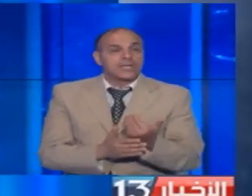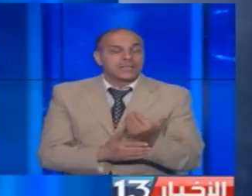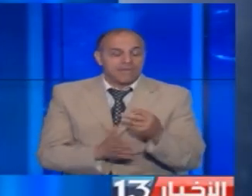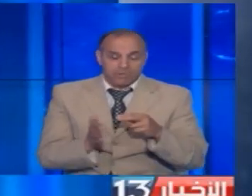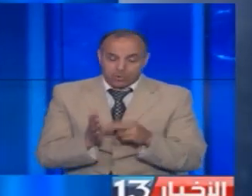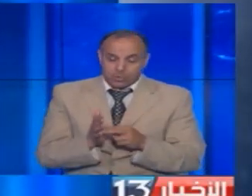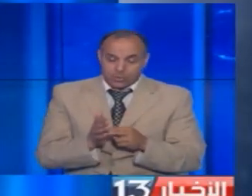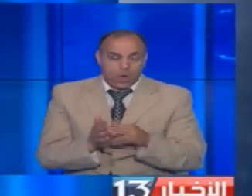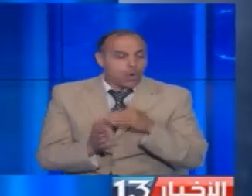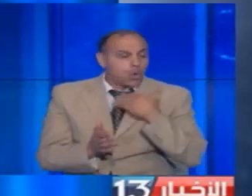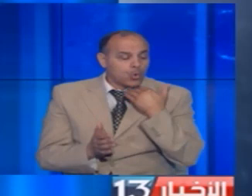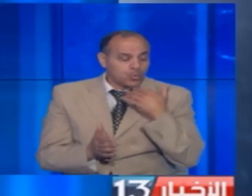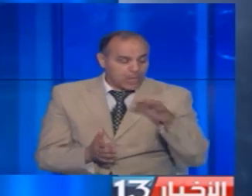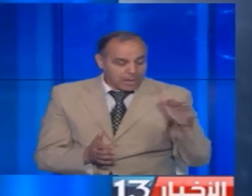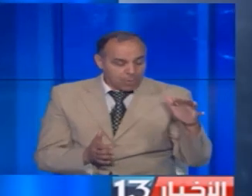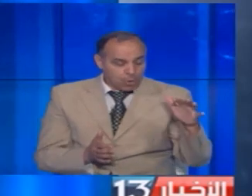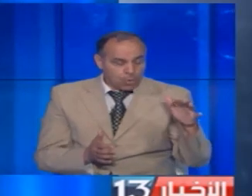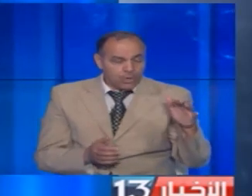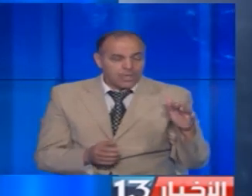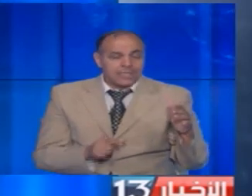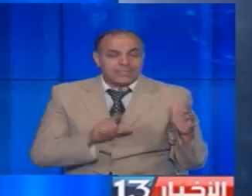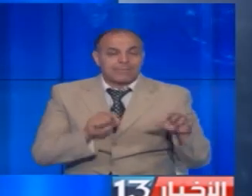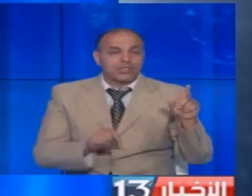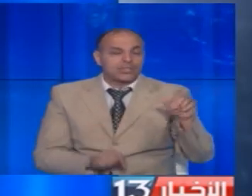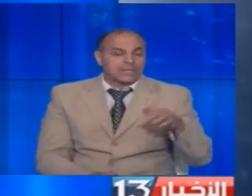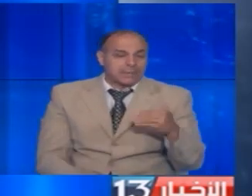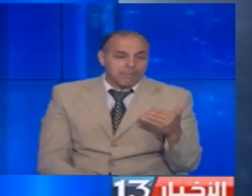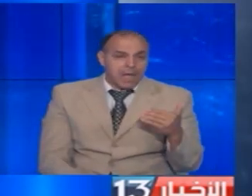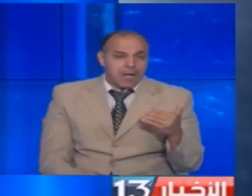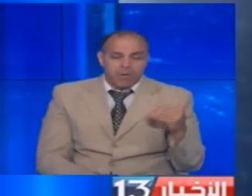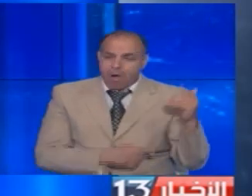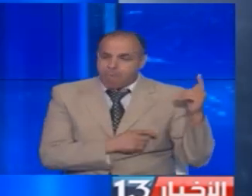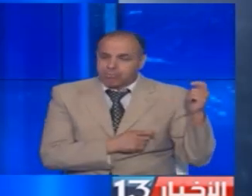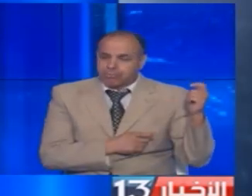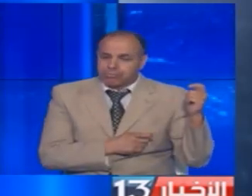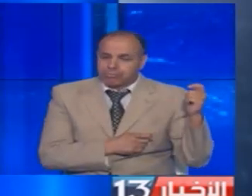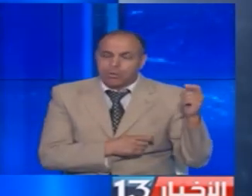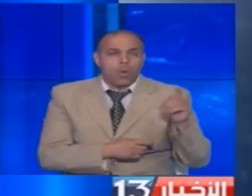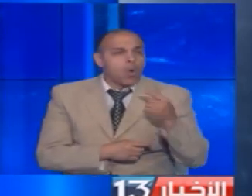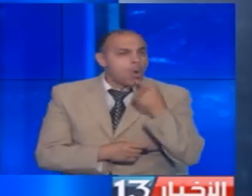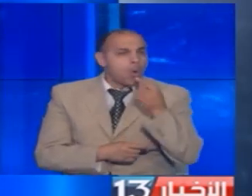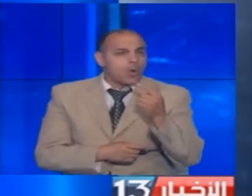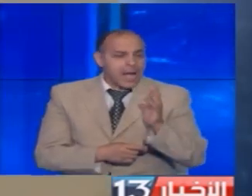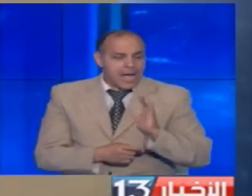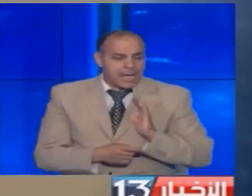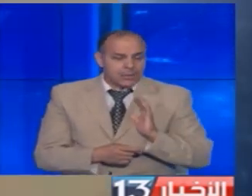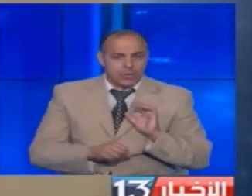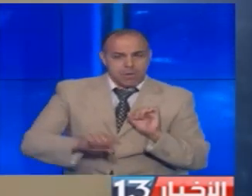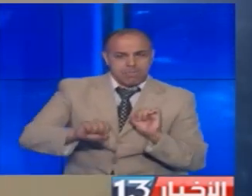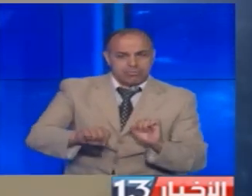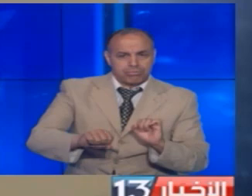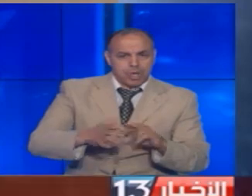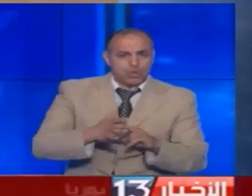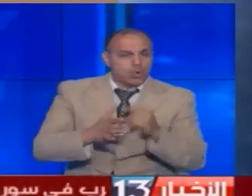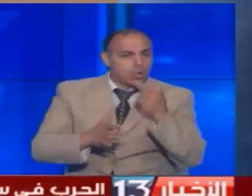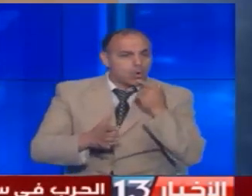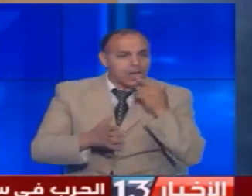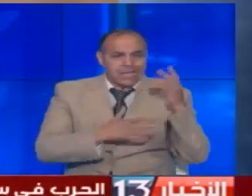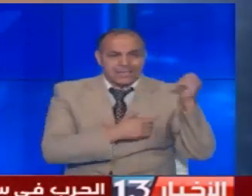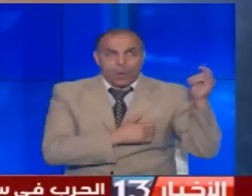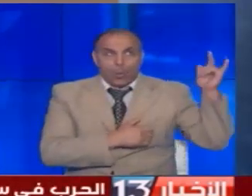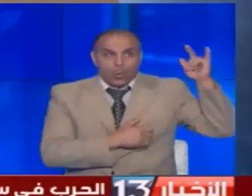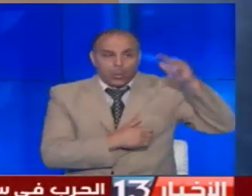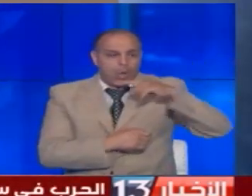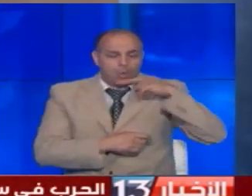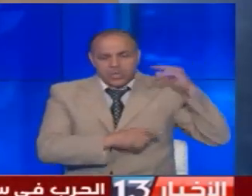سوريا، قتل ما لا يقل عن 70 شخصا من المقاتلين عند تصدي قوات الجيش السوري بدعم من سلاح الجو